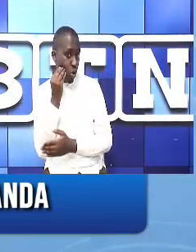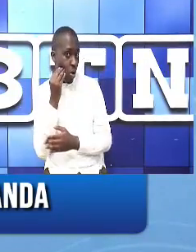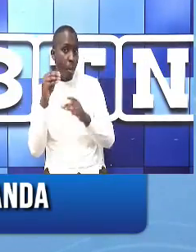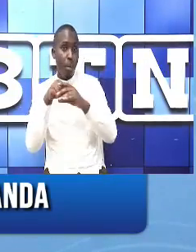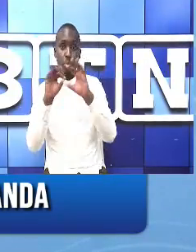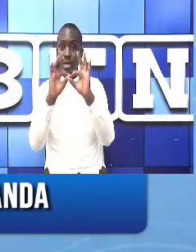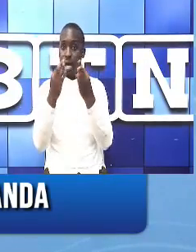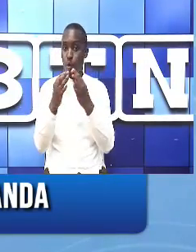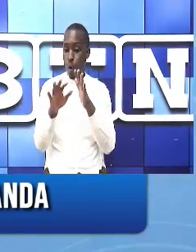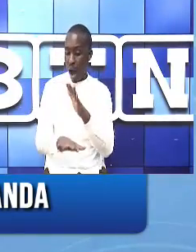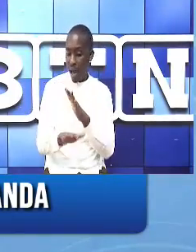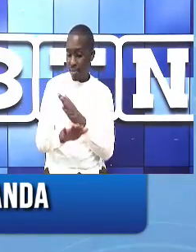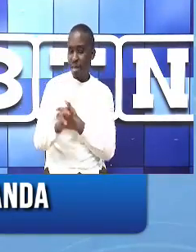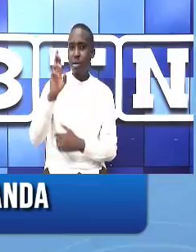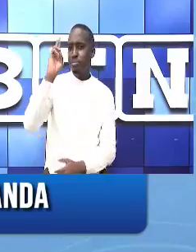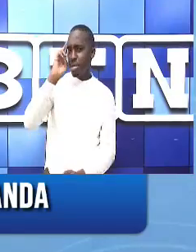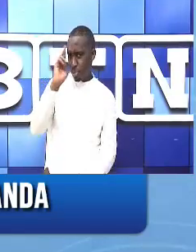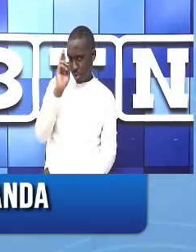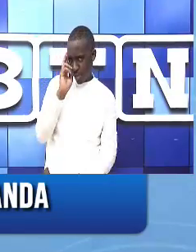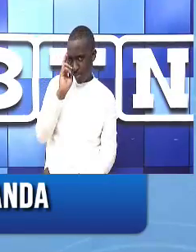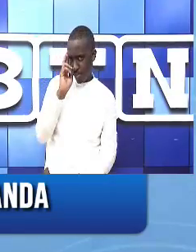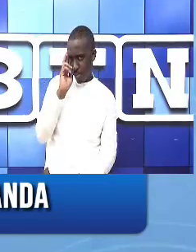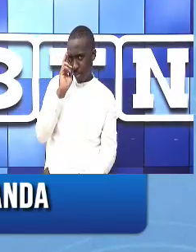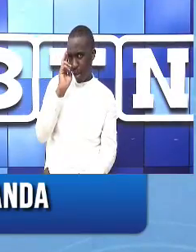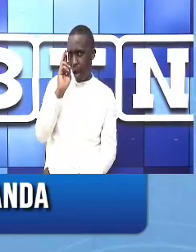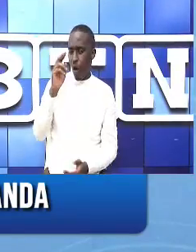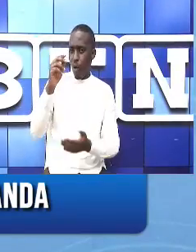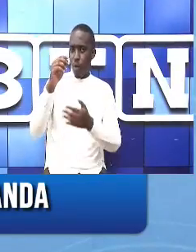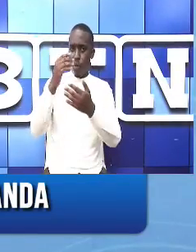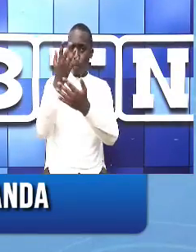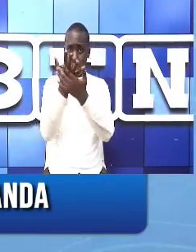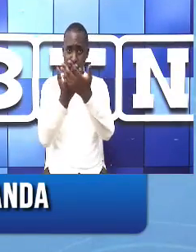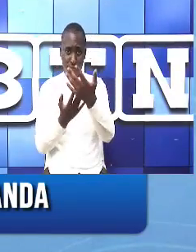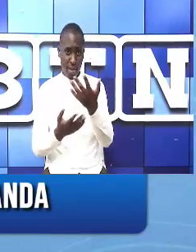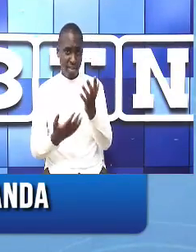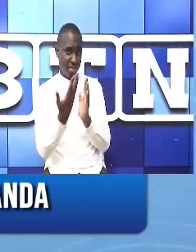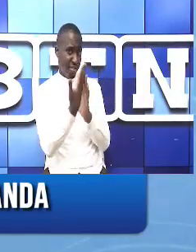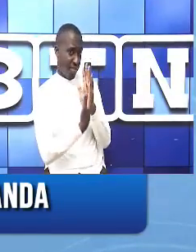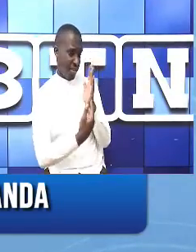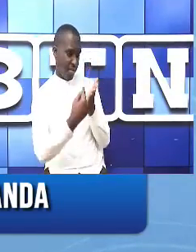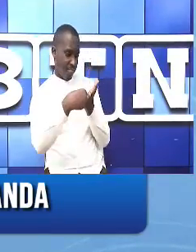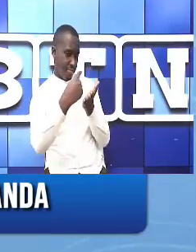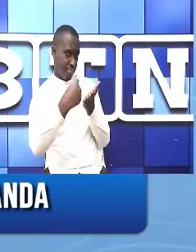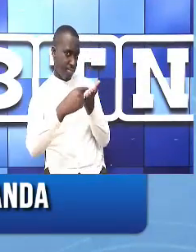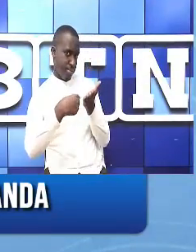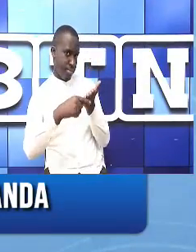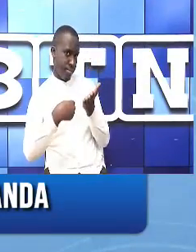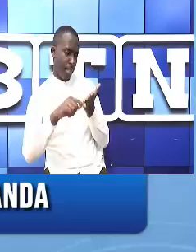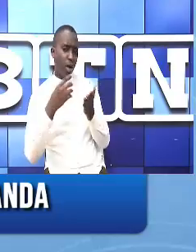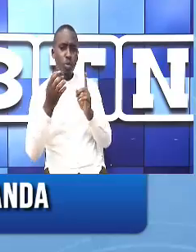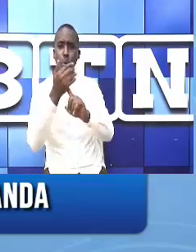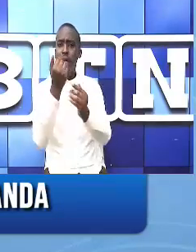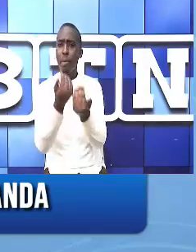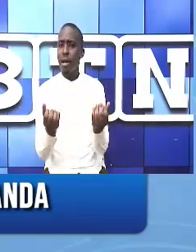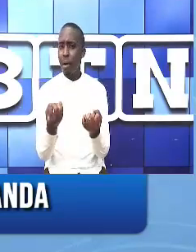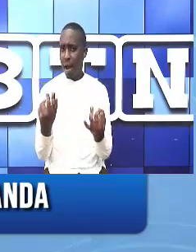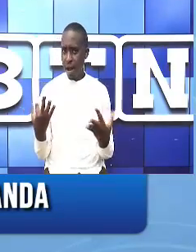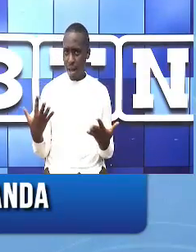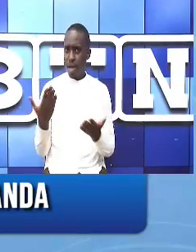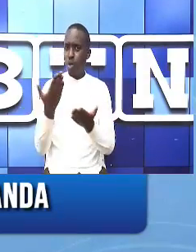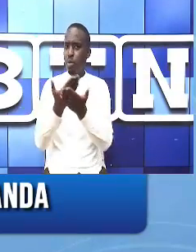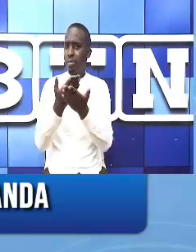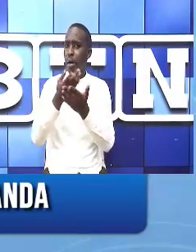hasi bajye bibuka kuri ya fishi bavivuriraho tubonye abana bangahe tubasaba ko bajya banavuga